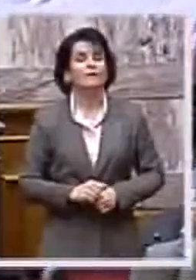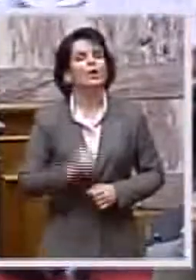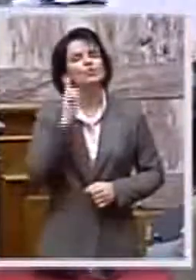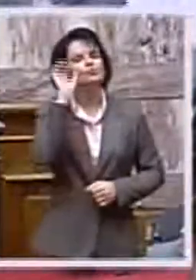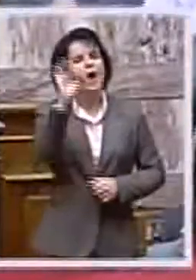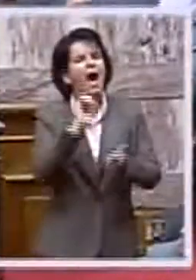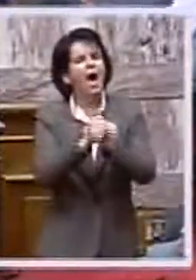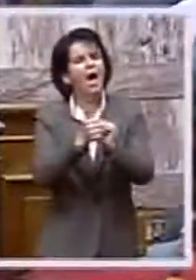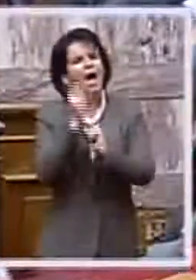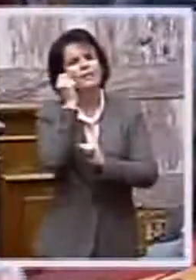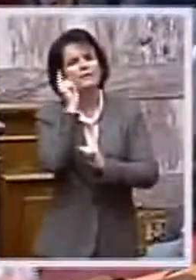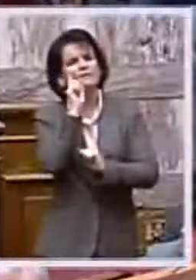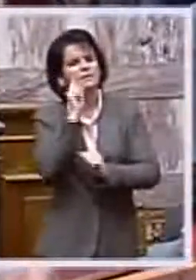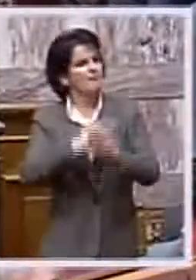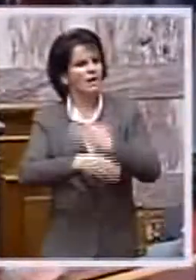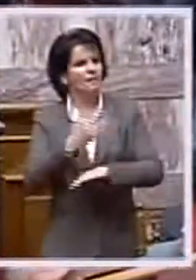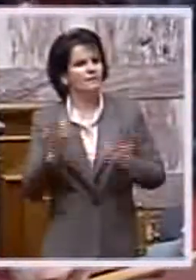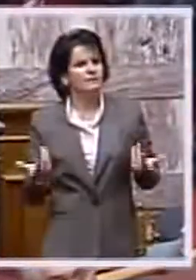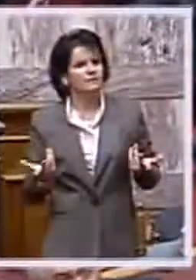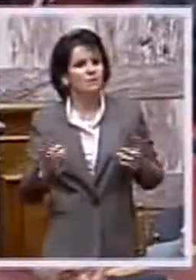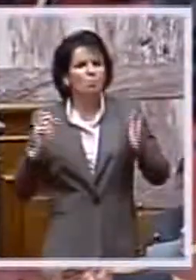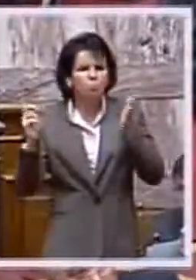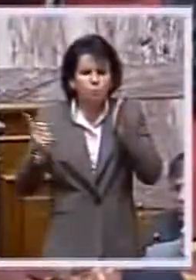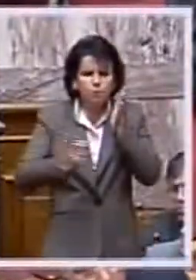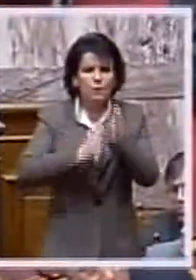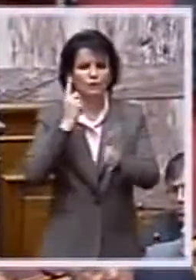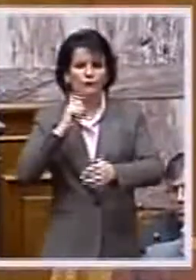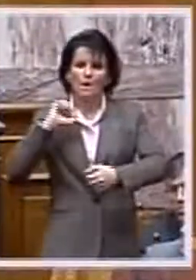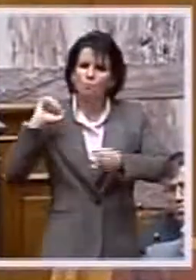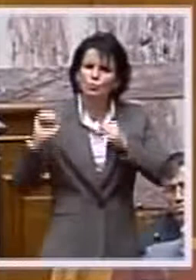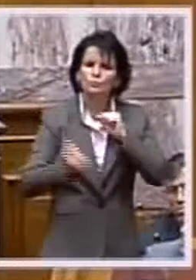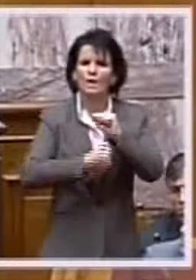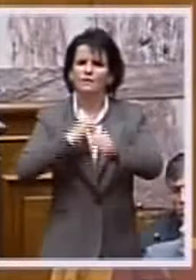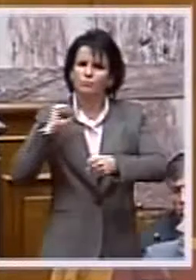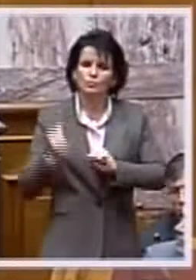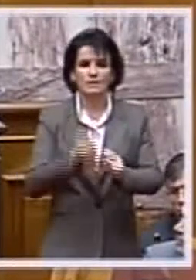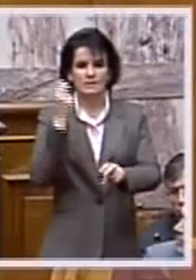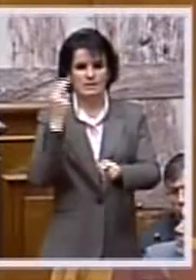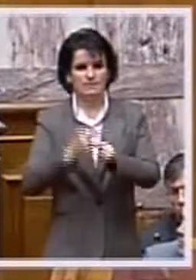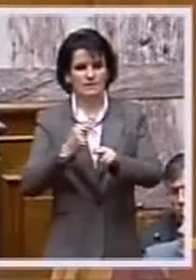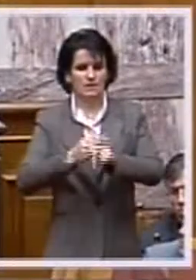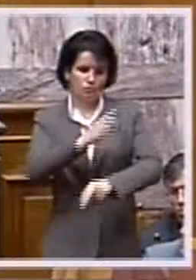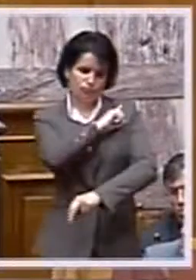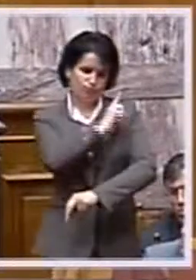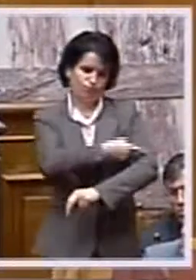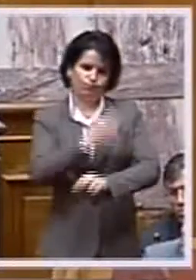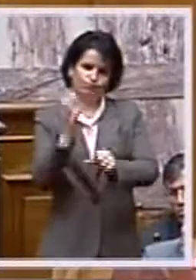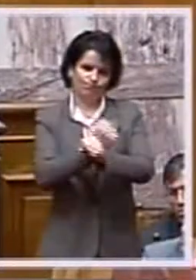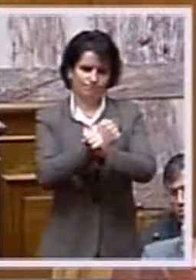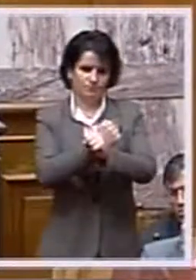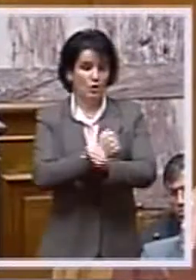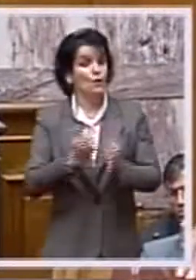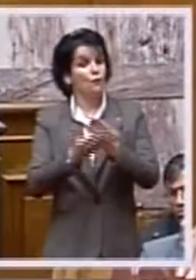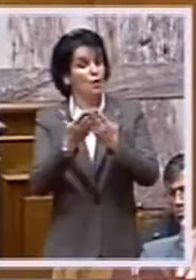τους αθλητές και τις αθλήτριες με αναπηρία σε πρωτόγνωρες προσπάθειες και σημαντικές επιδόσεις. Τους βοηθά